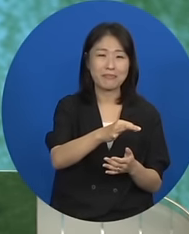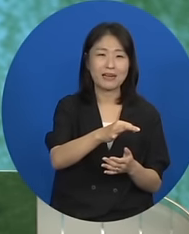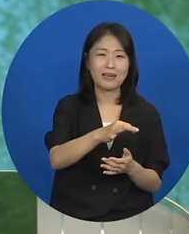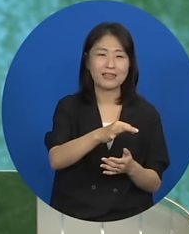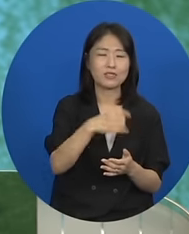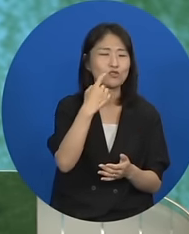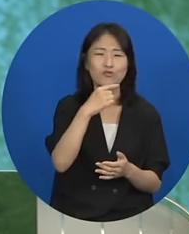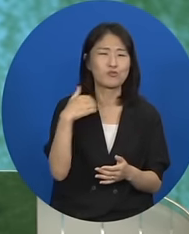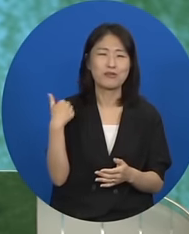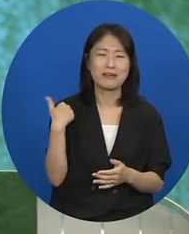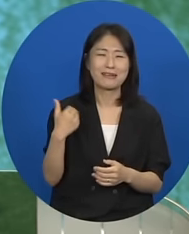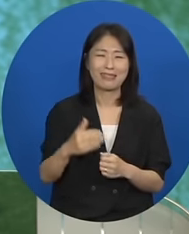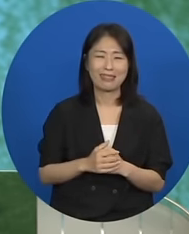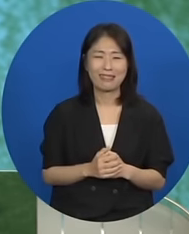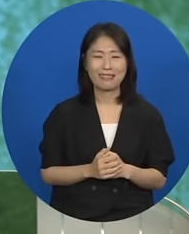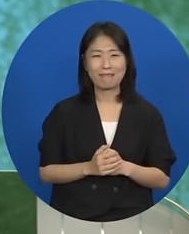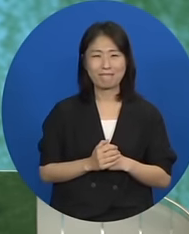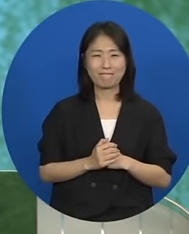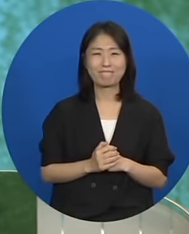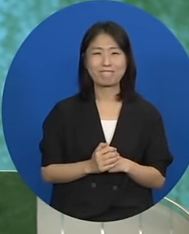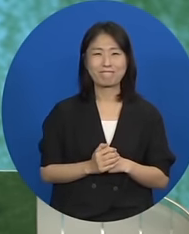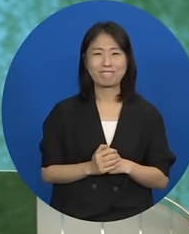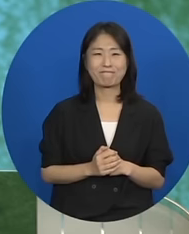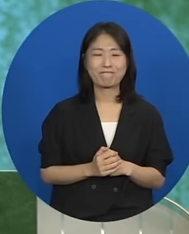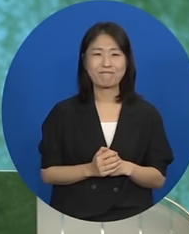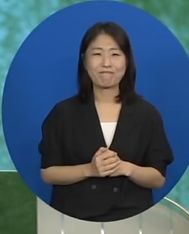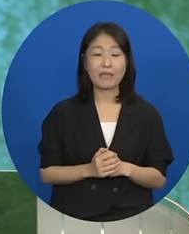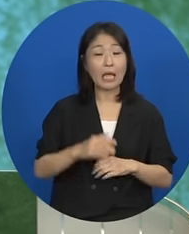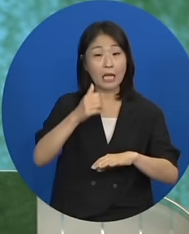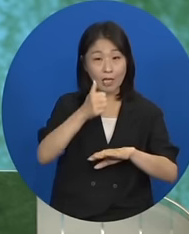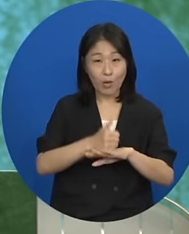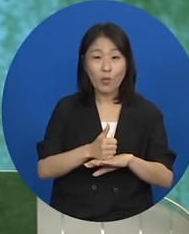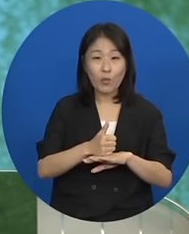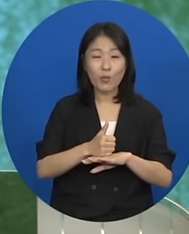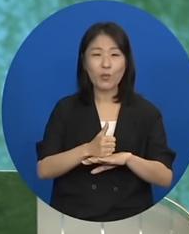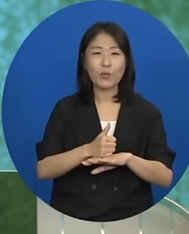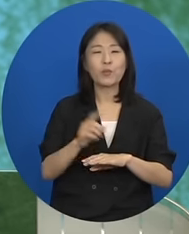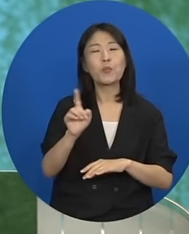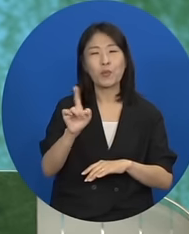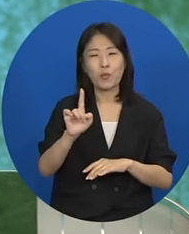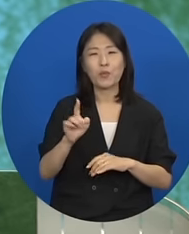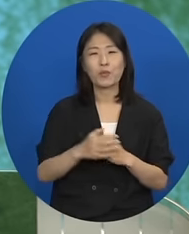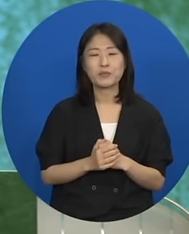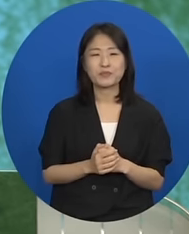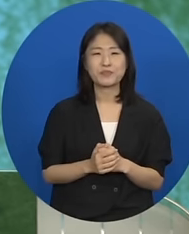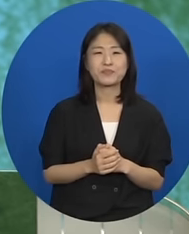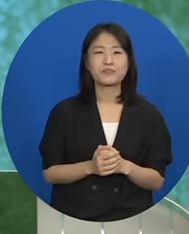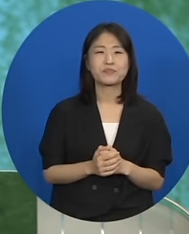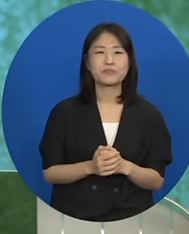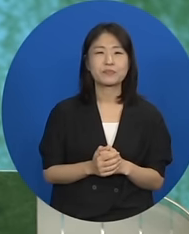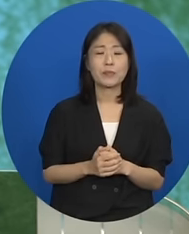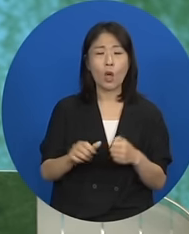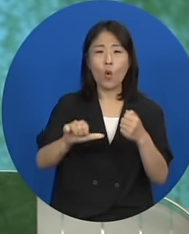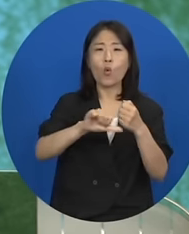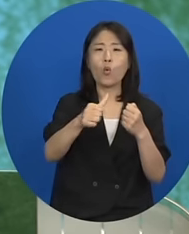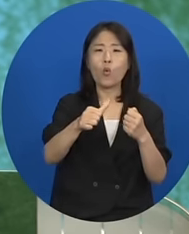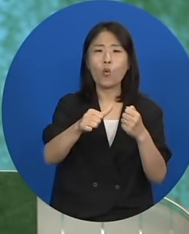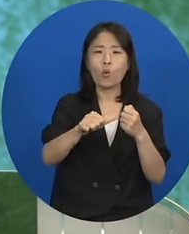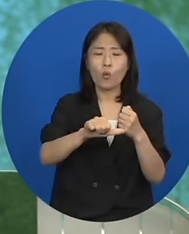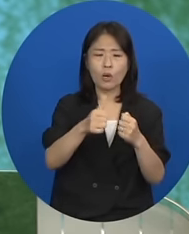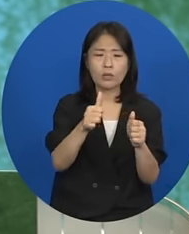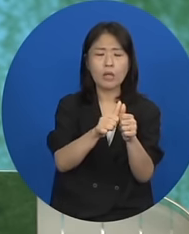용다 얘기를 어찌 아니라 그게 아니라 아이들이 무릎을